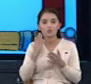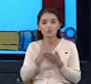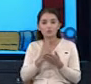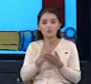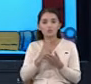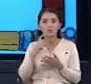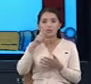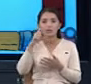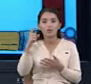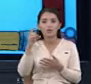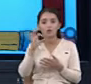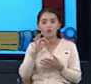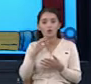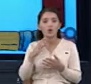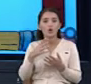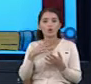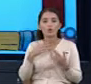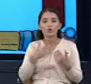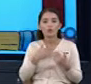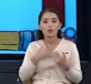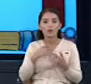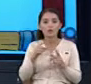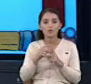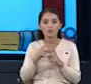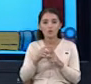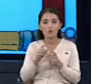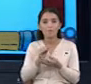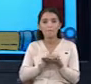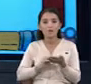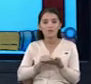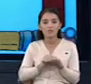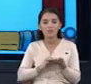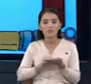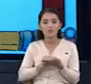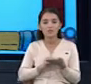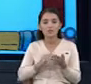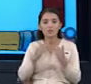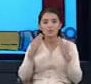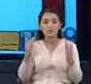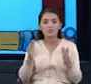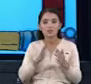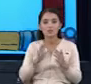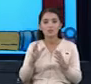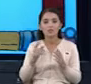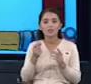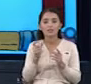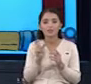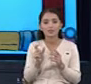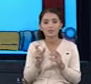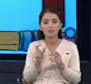существует эхо, любое произнесенное слово повторяется с небольшой